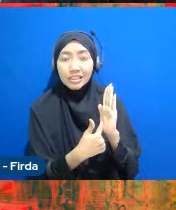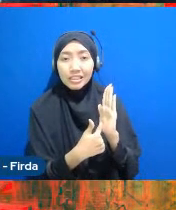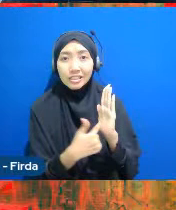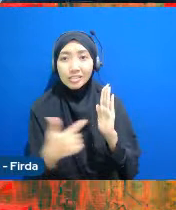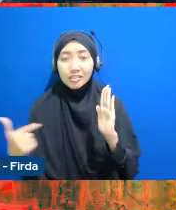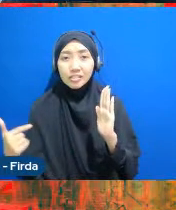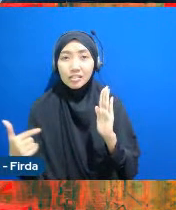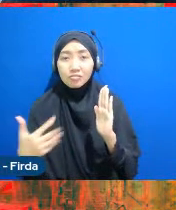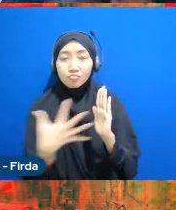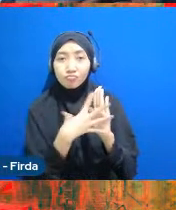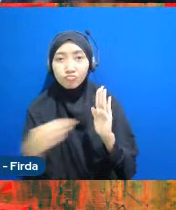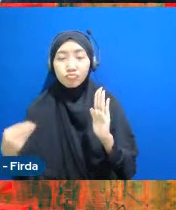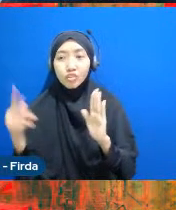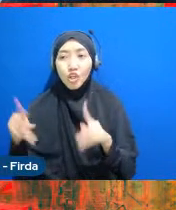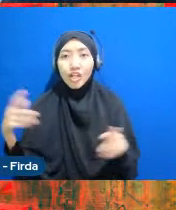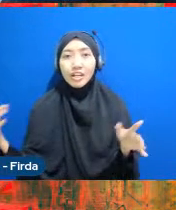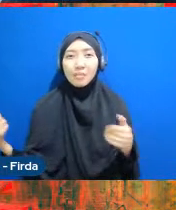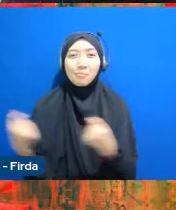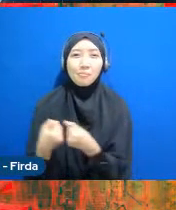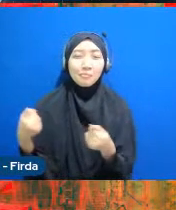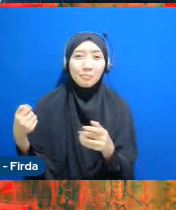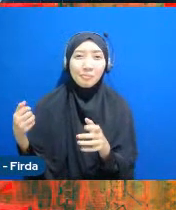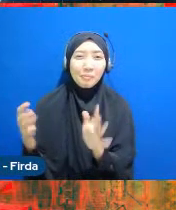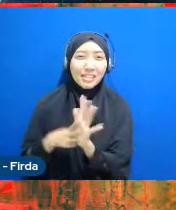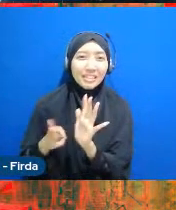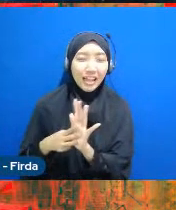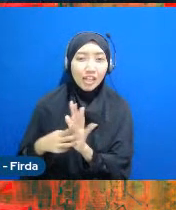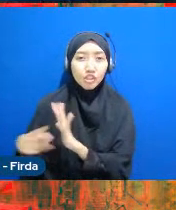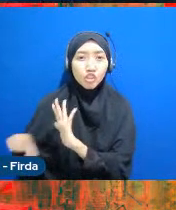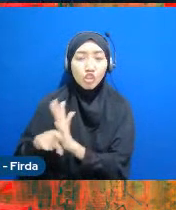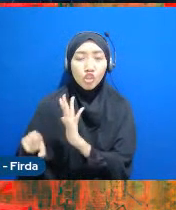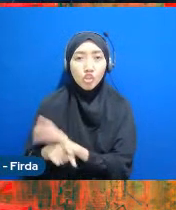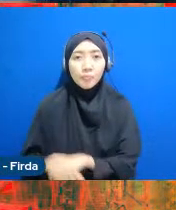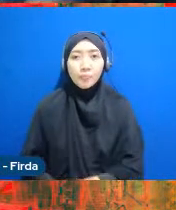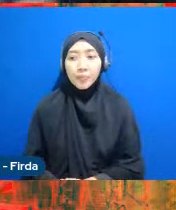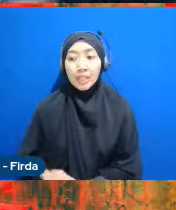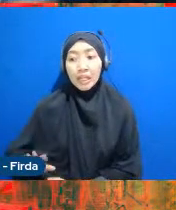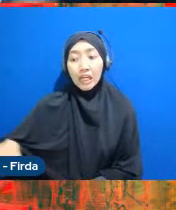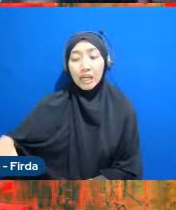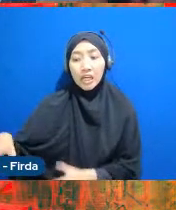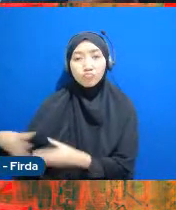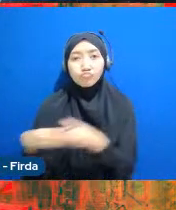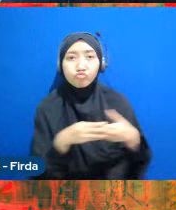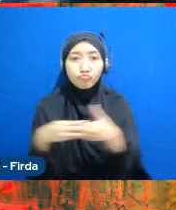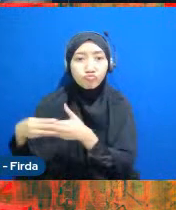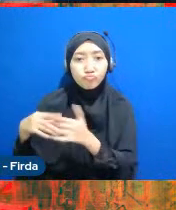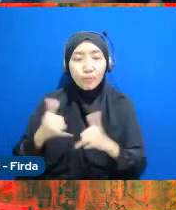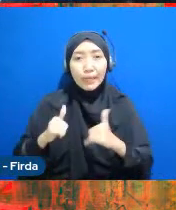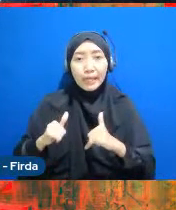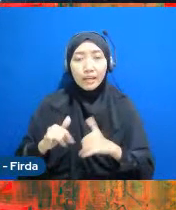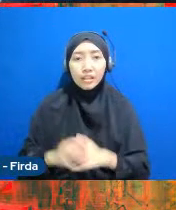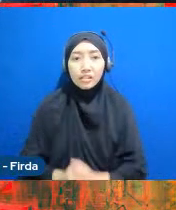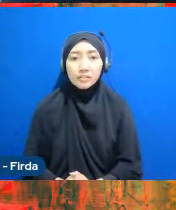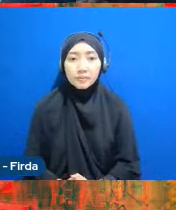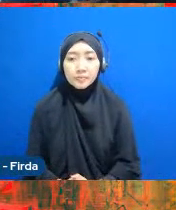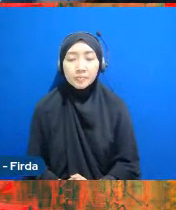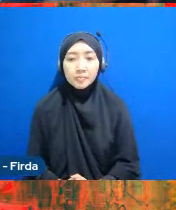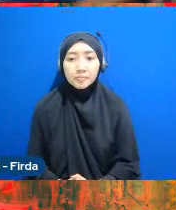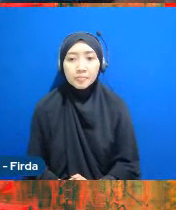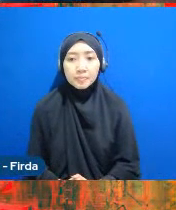konflik. Misal contoh, ada seorang anak rebutan main. Misalnya anggapnya jam ini mainan.